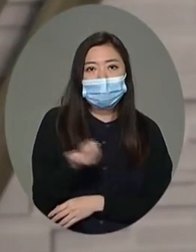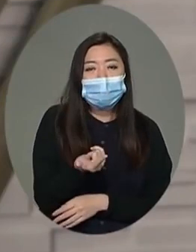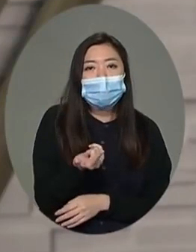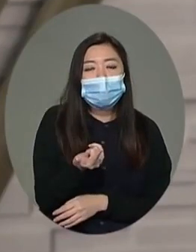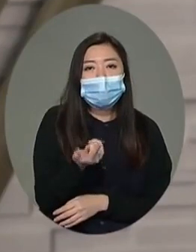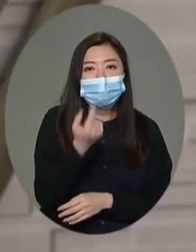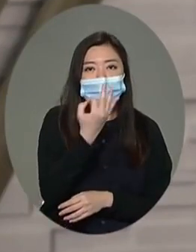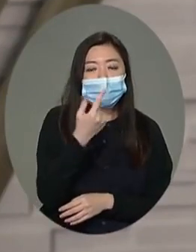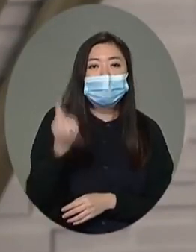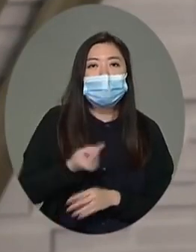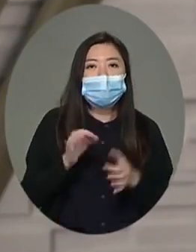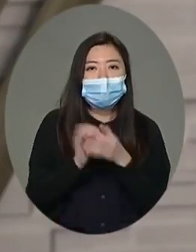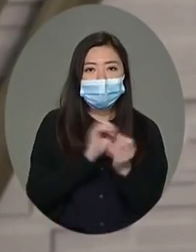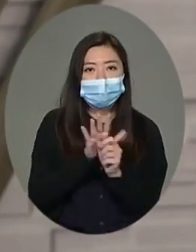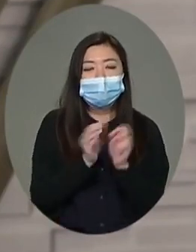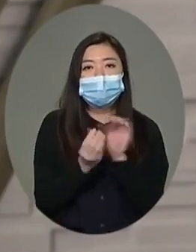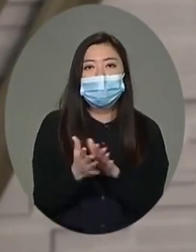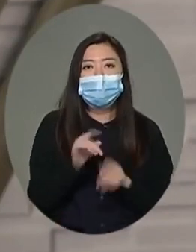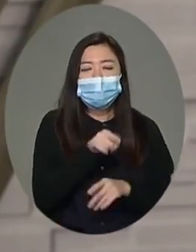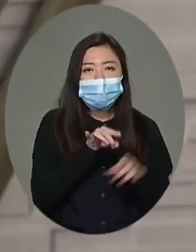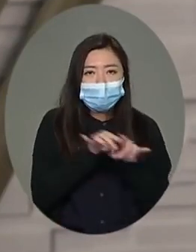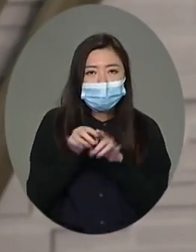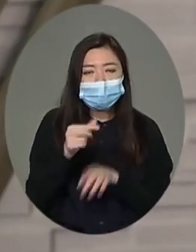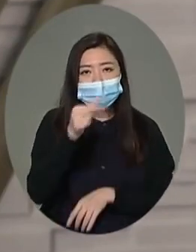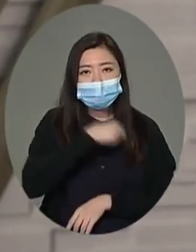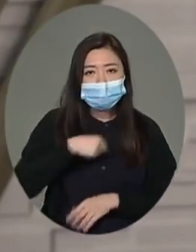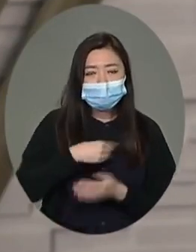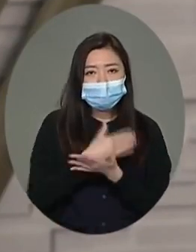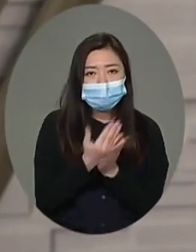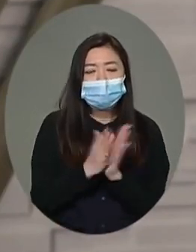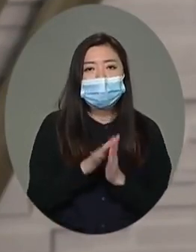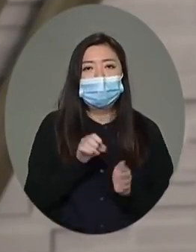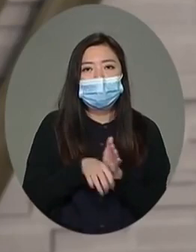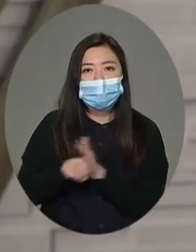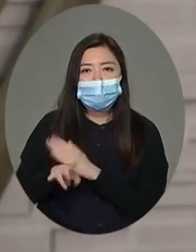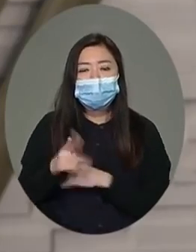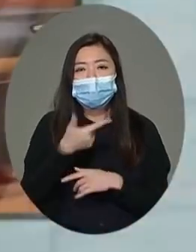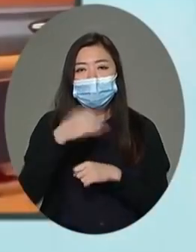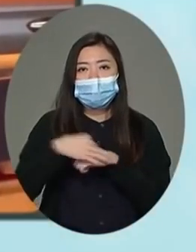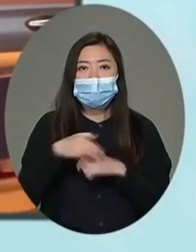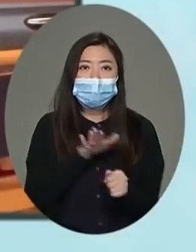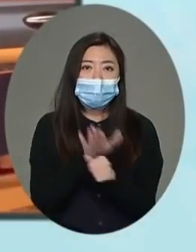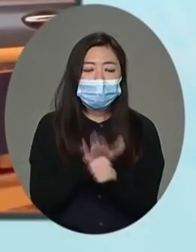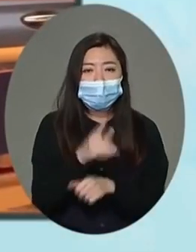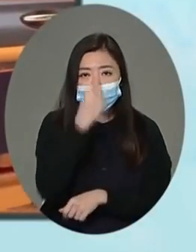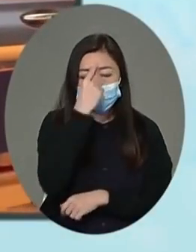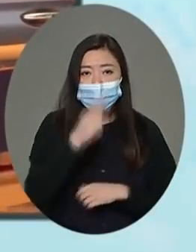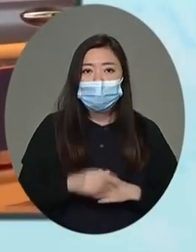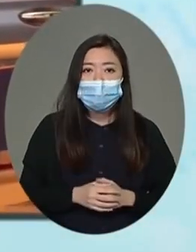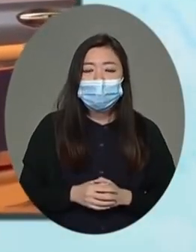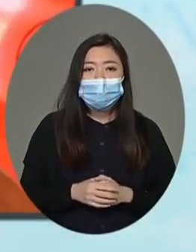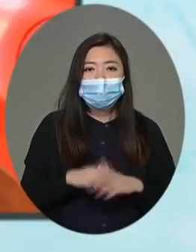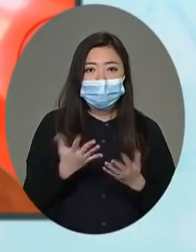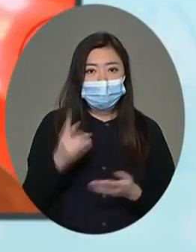炎，当地医疗物资供不应求，多个国家对印度提供援助。 印度单日新增